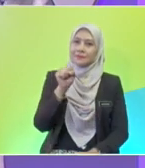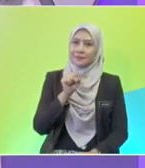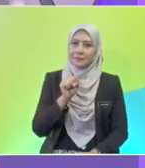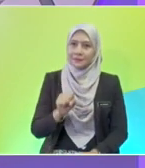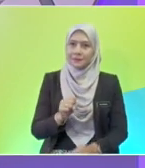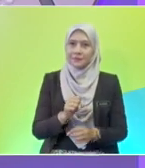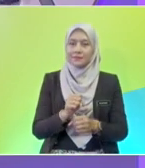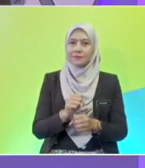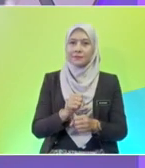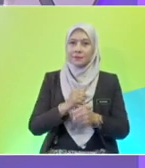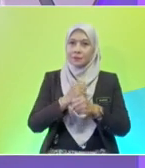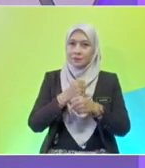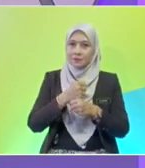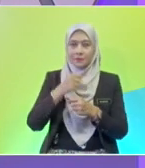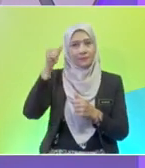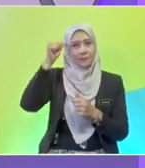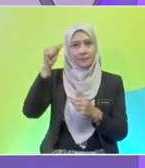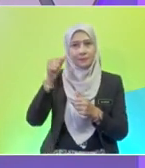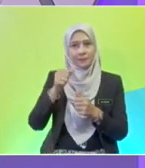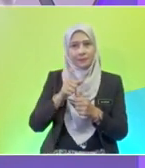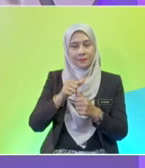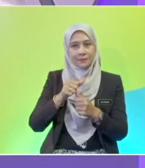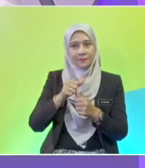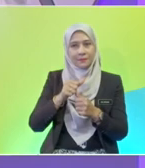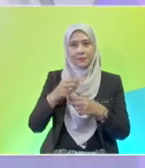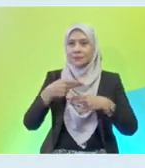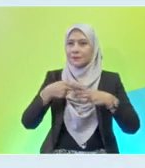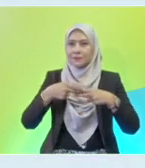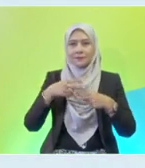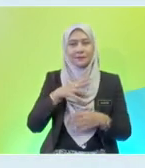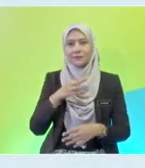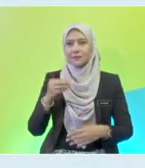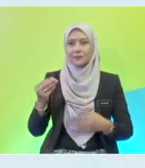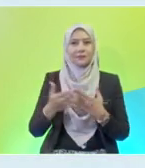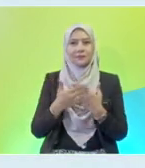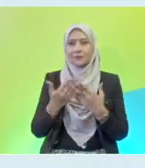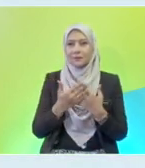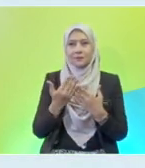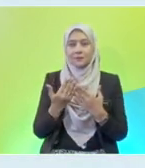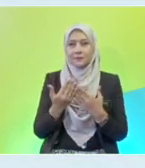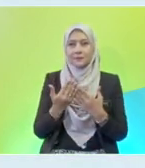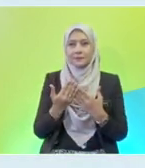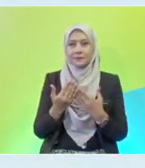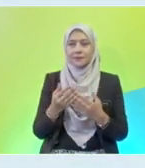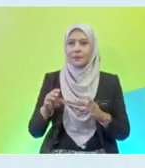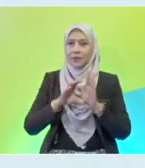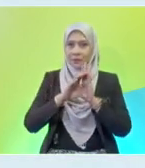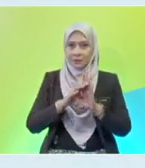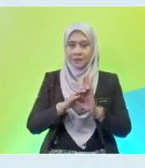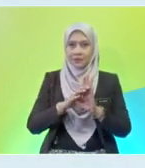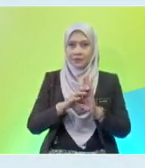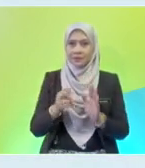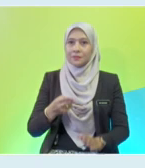ini dia contoh dia antara berikut bahan yang manakah merupakan suatu